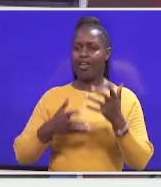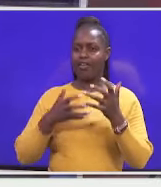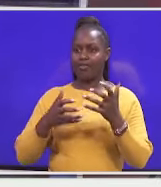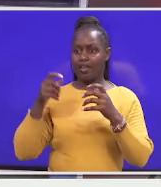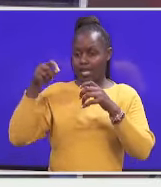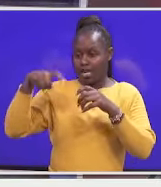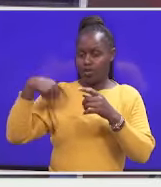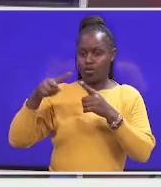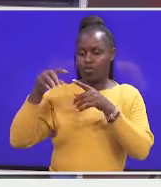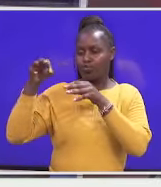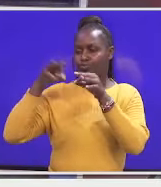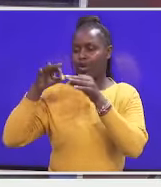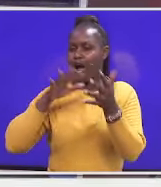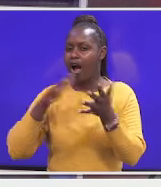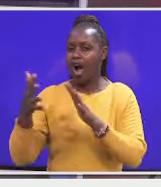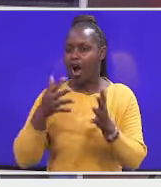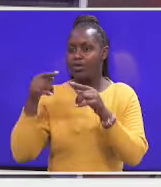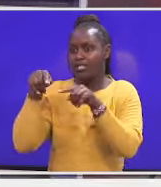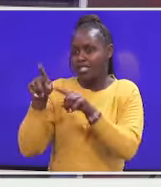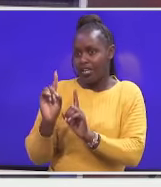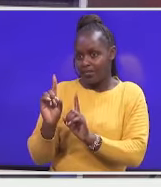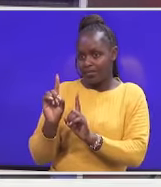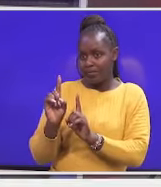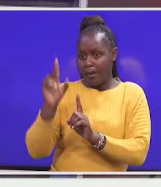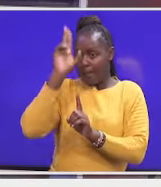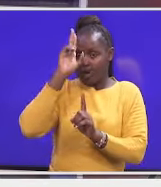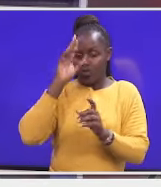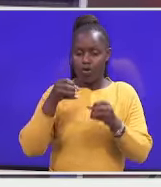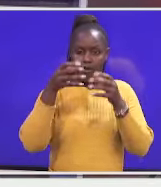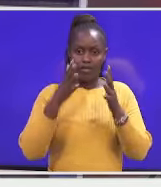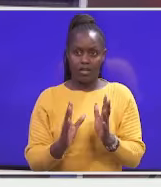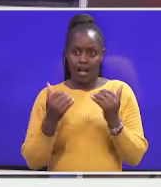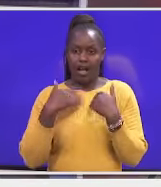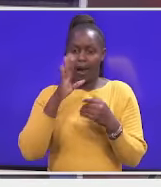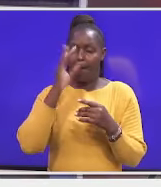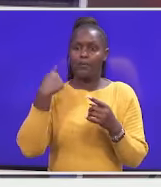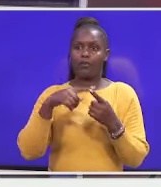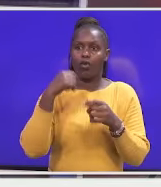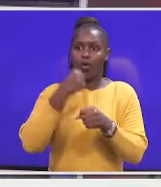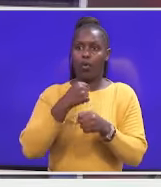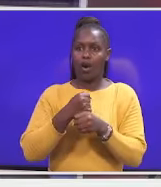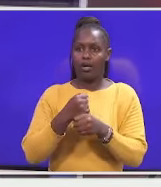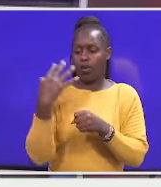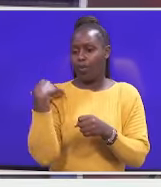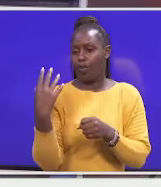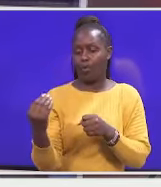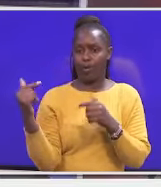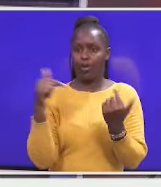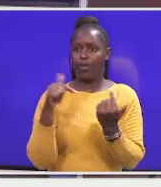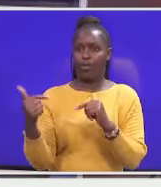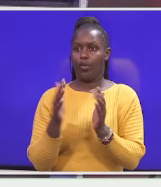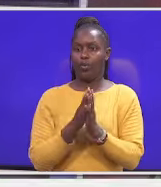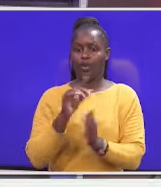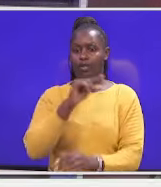kujieleza kuhusu namna maafisa wa polisi walikabiliana na maandamano ya hivi majuzi ya Gen